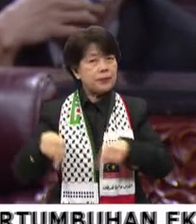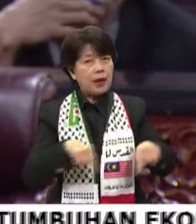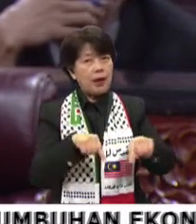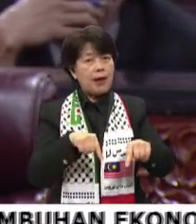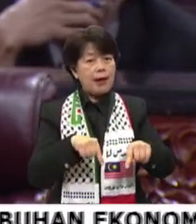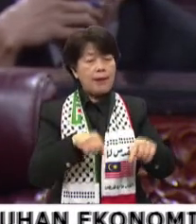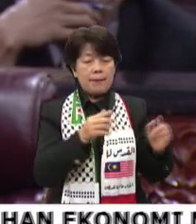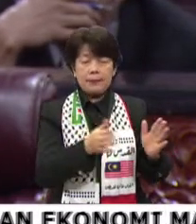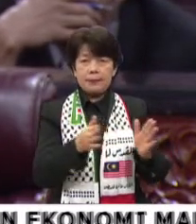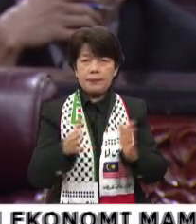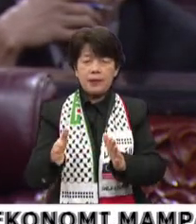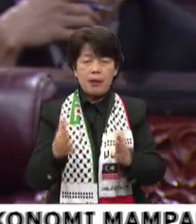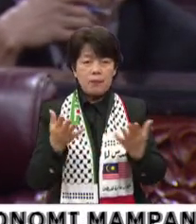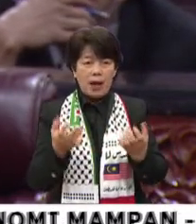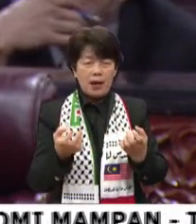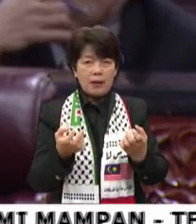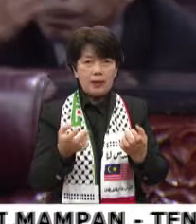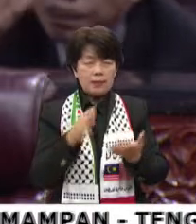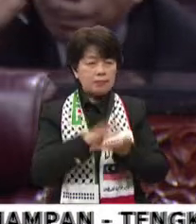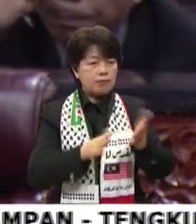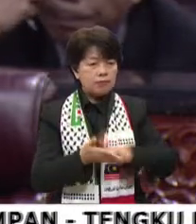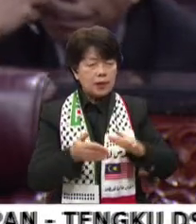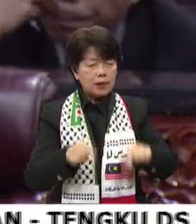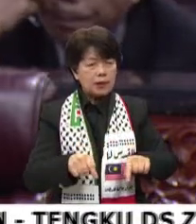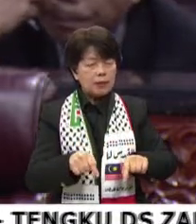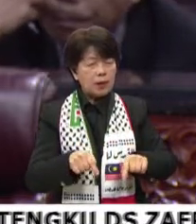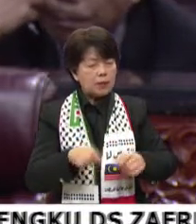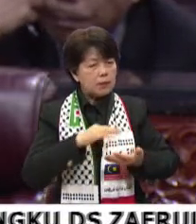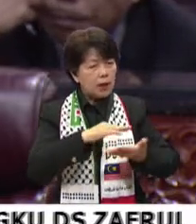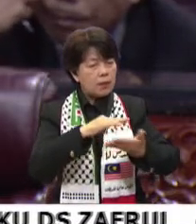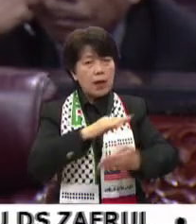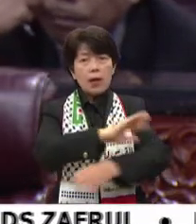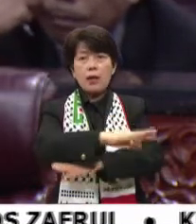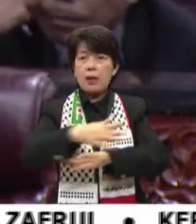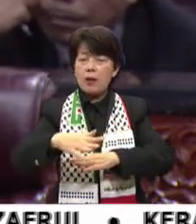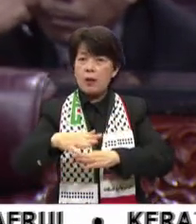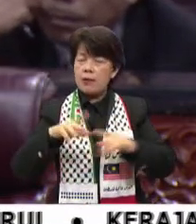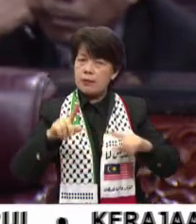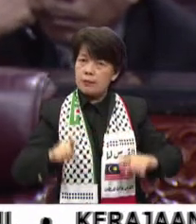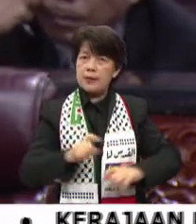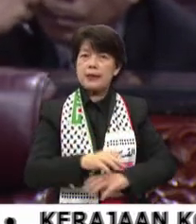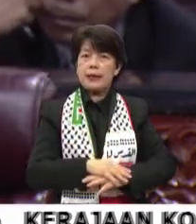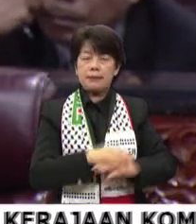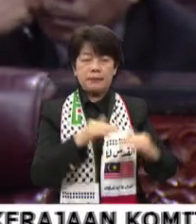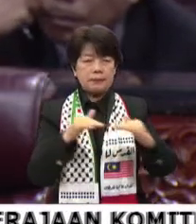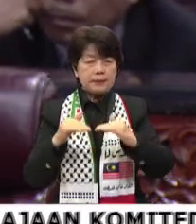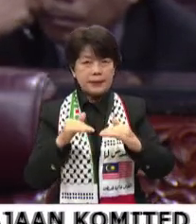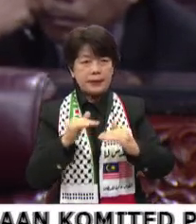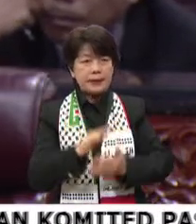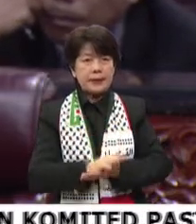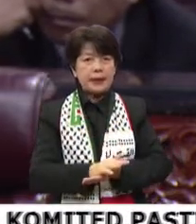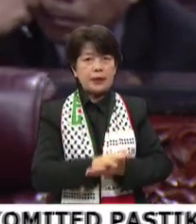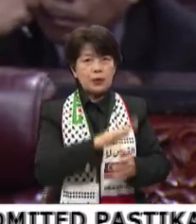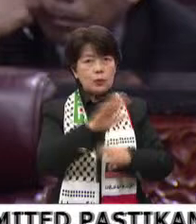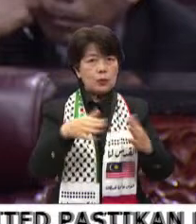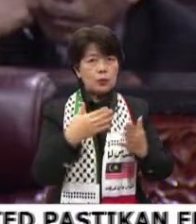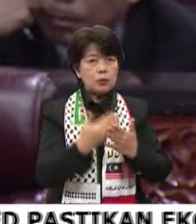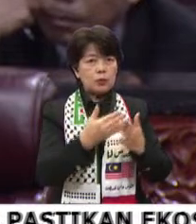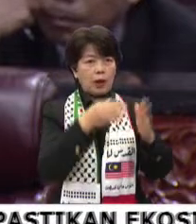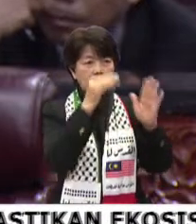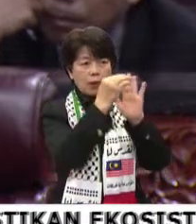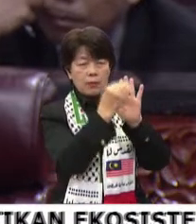merancang untuk tamatkan itu Tapi kita masih lagi ada Pengkalan di laut yang kita boleh mobilize a di kedudukan-kedudukan yang kita